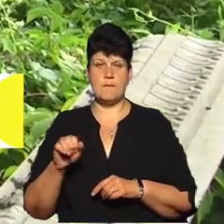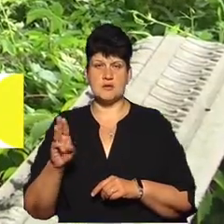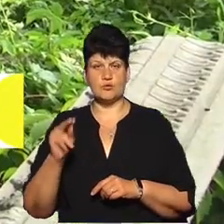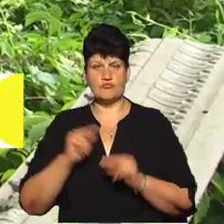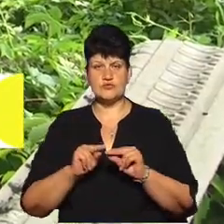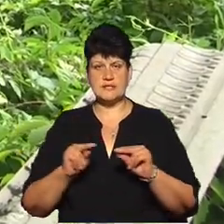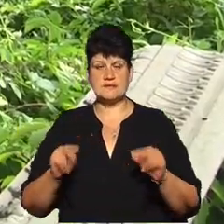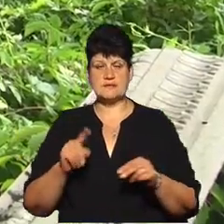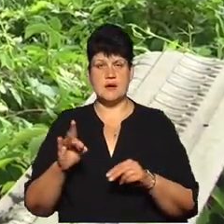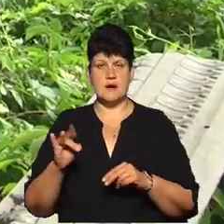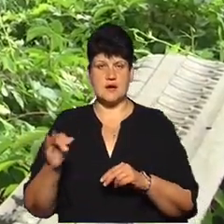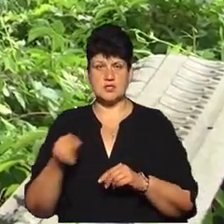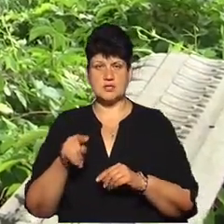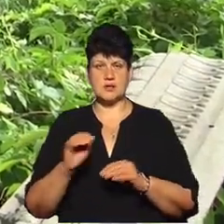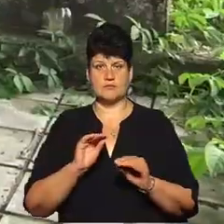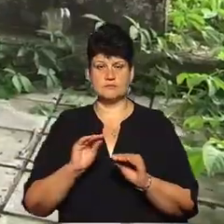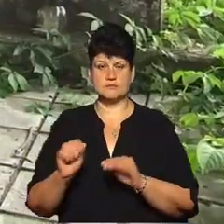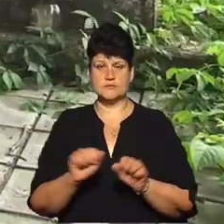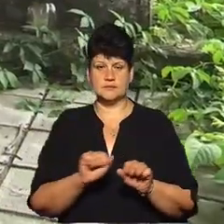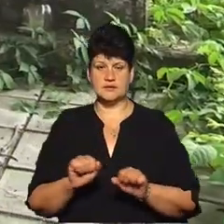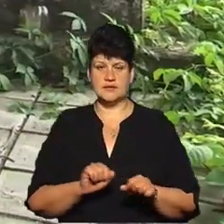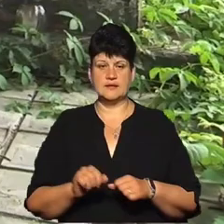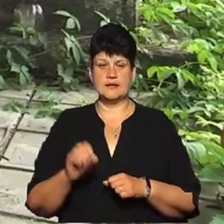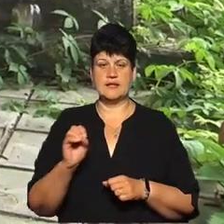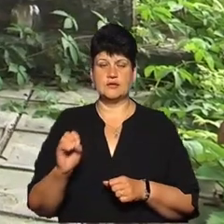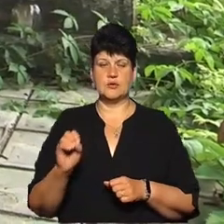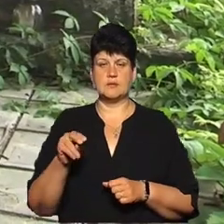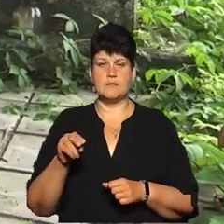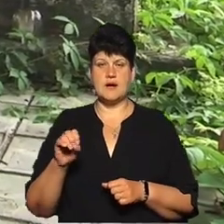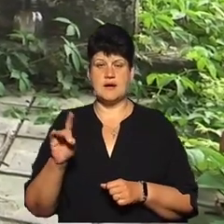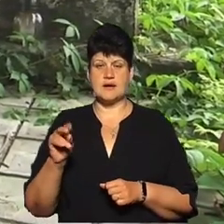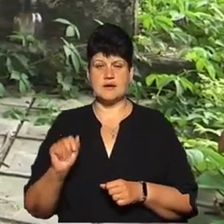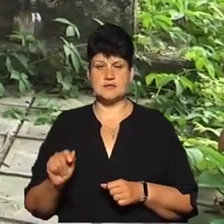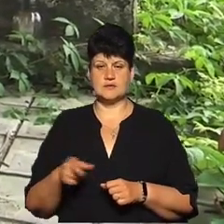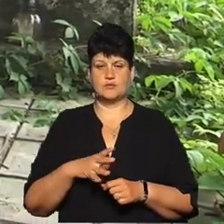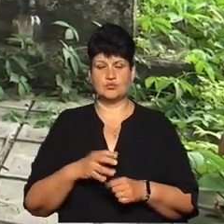Збаражі. Її впорядковує Едуард Перець. Шановні всіма в Збаражі,